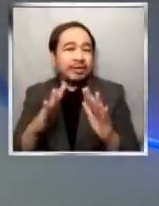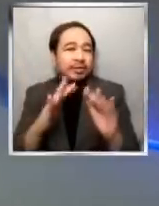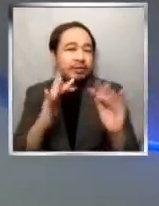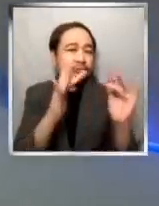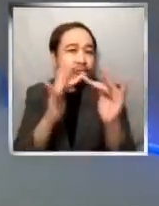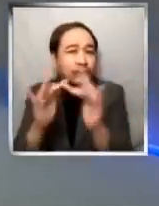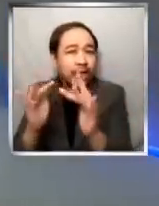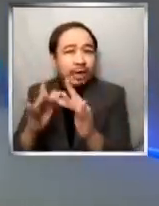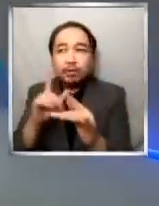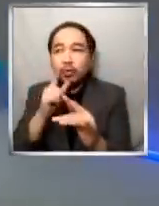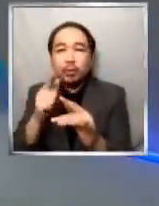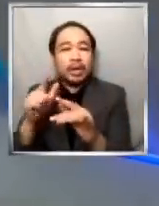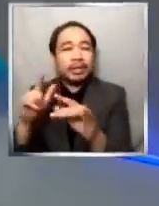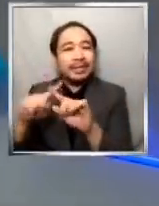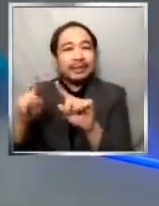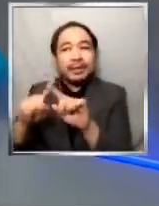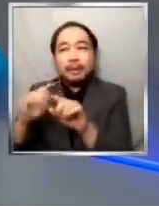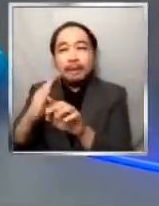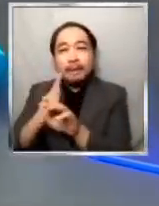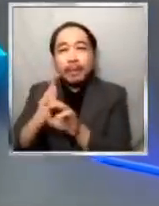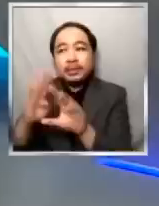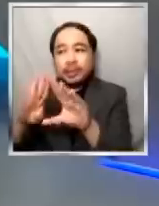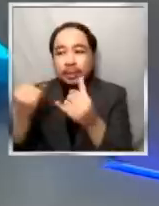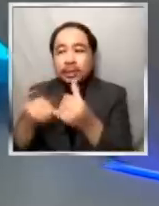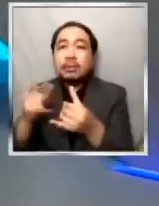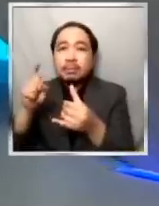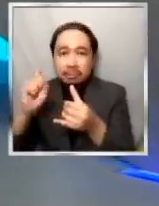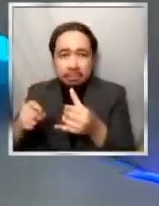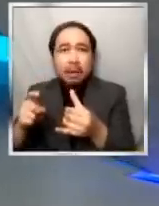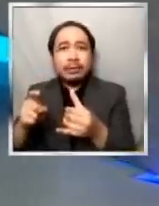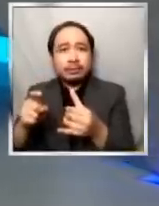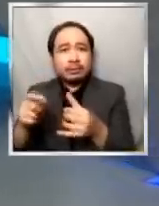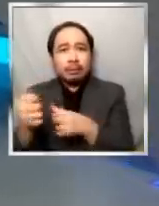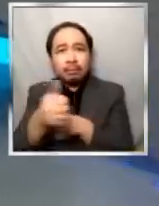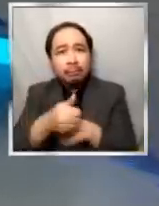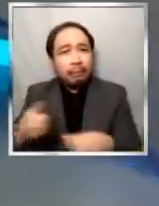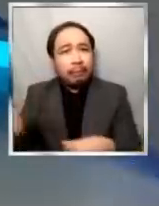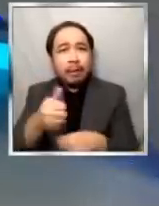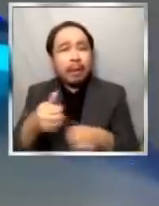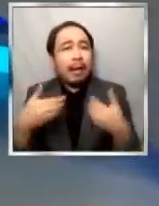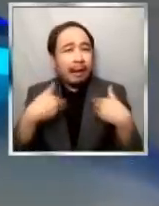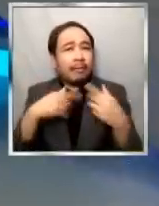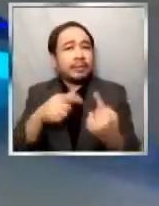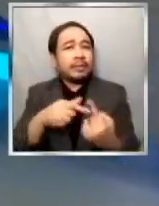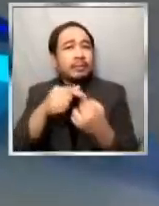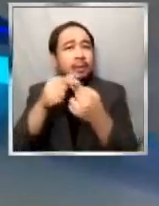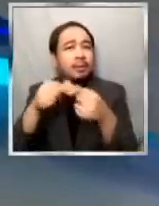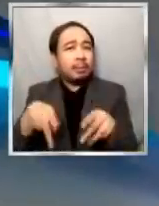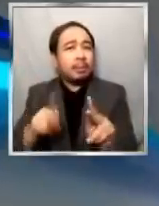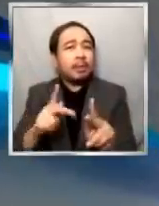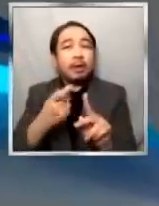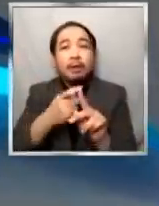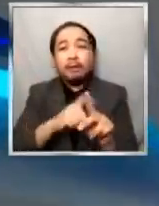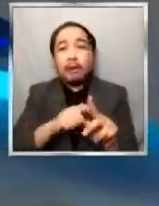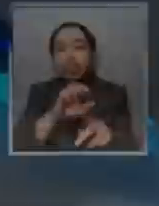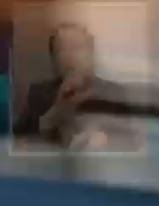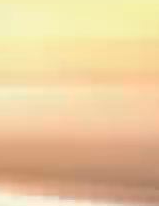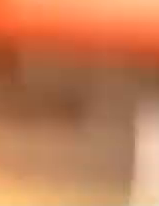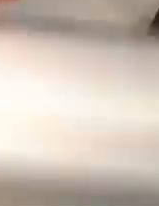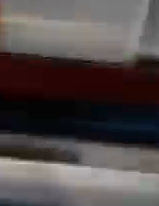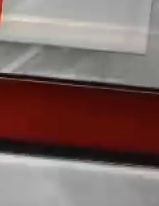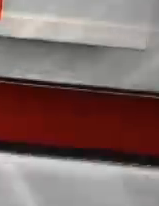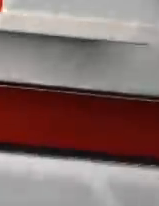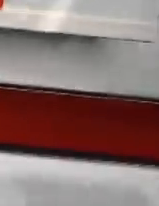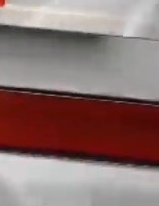ay bumiyahe ang lahat ng mga bus na binigyan ng special permit mula sa EDSA Monumento. Nakatutukwang ay si Dano